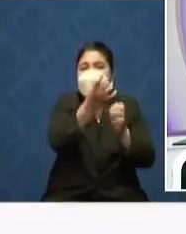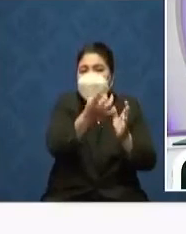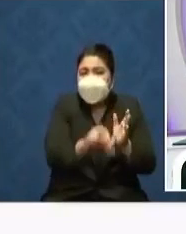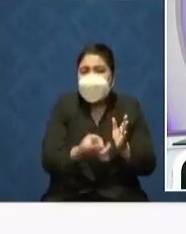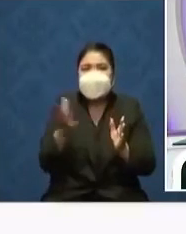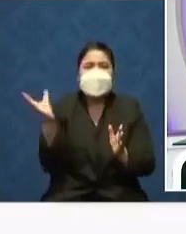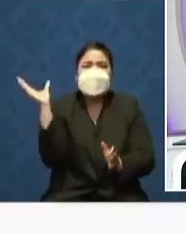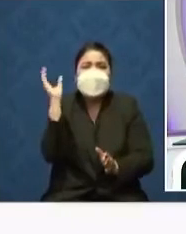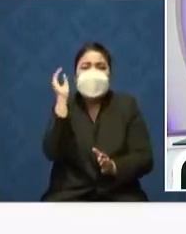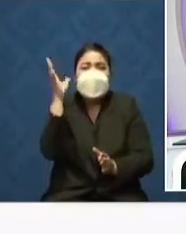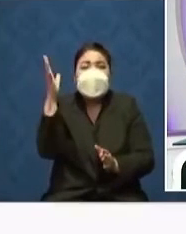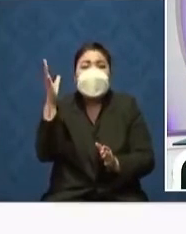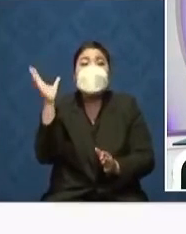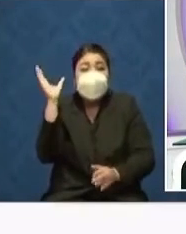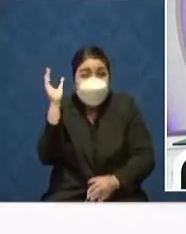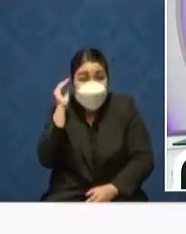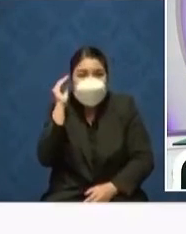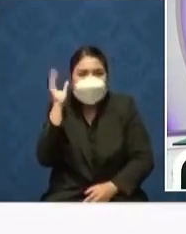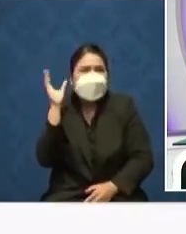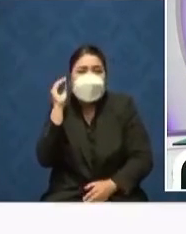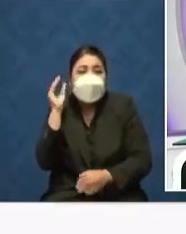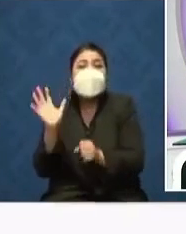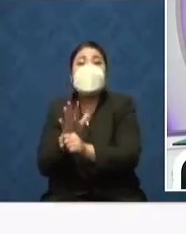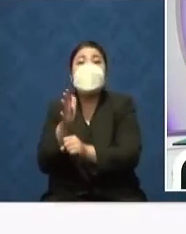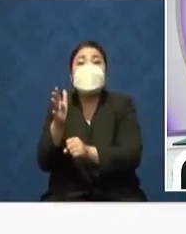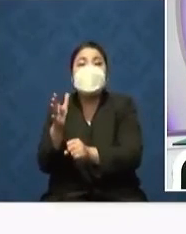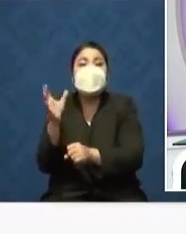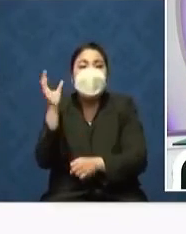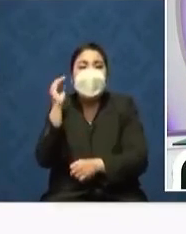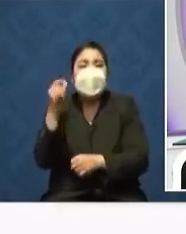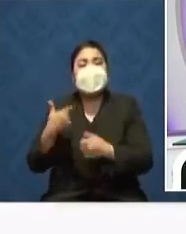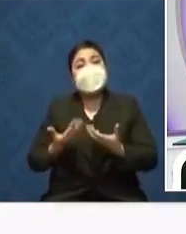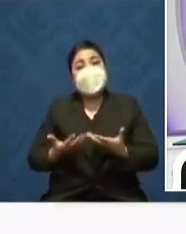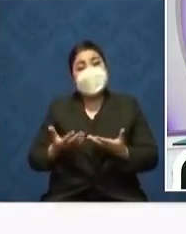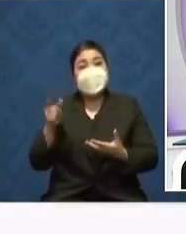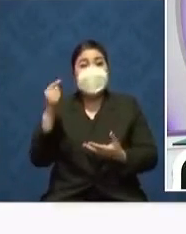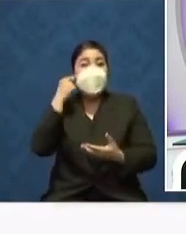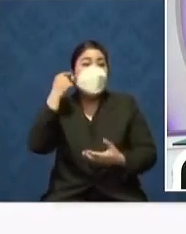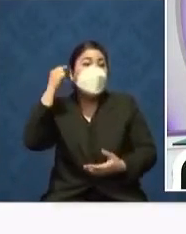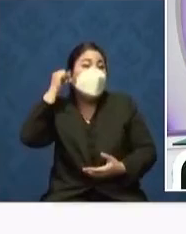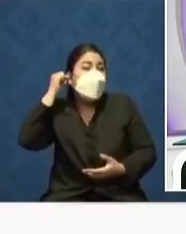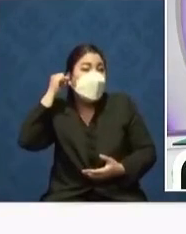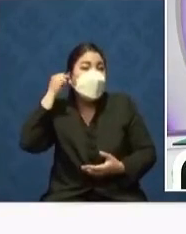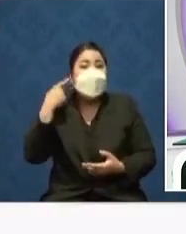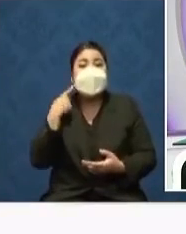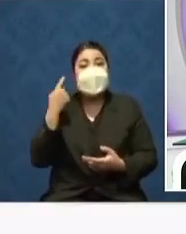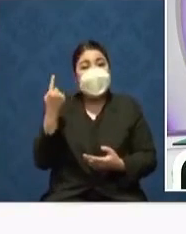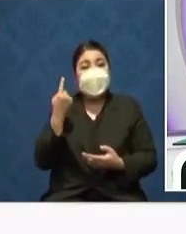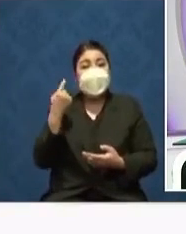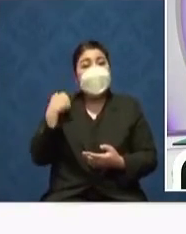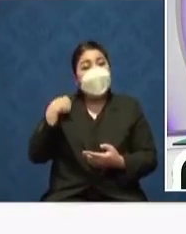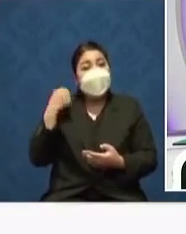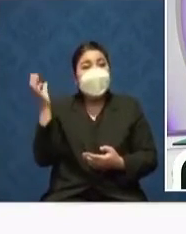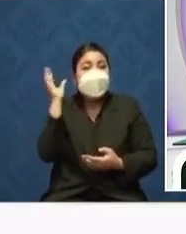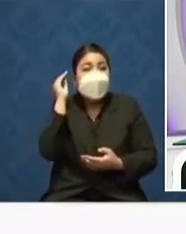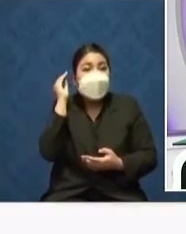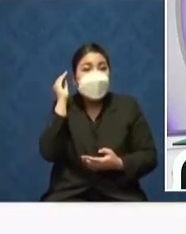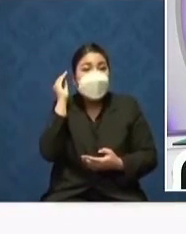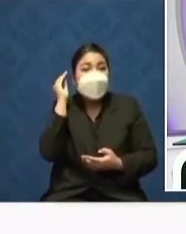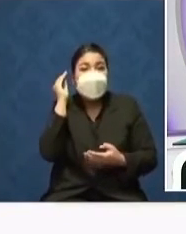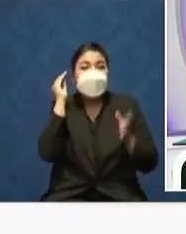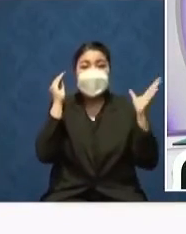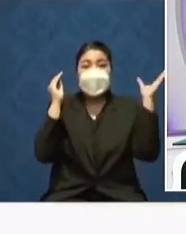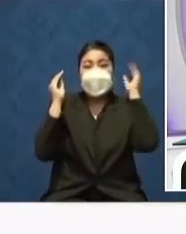ณโทนี่คนนึกอภิปรายยังไงนะพลเอกประยุทธ์นะก็ไม่น่วมสักทีนึงคนน่วมเนี่ยอ